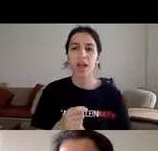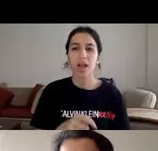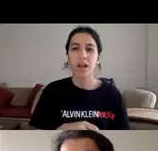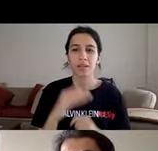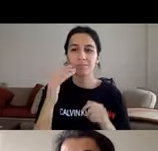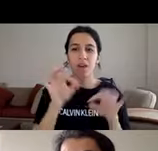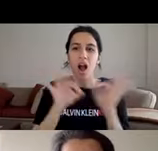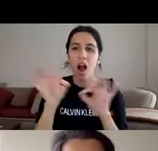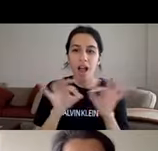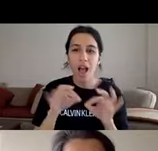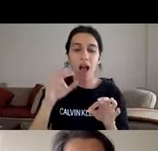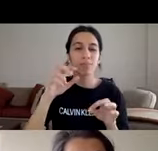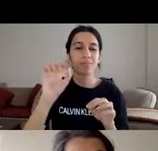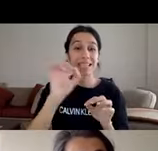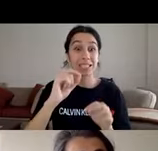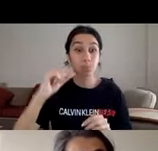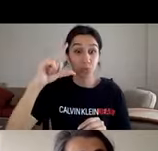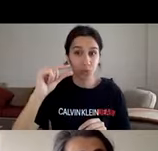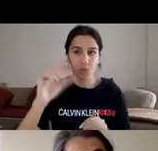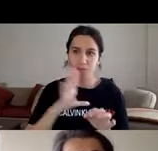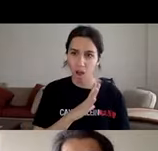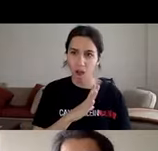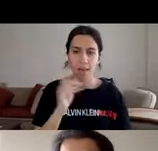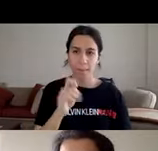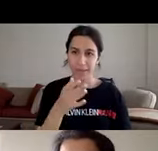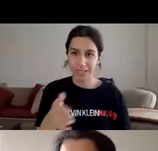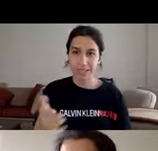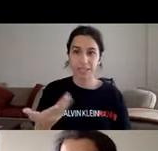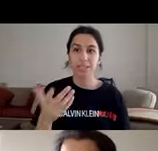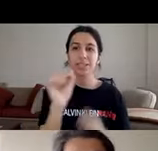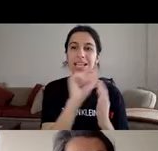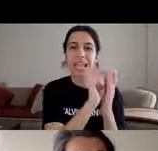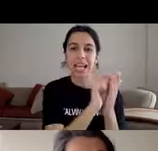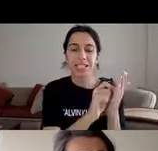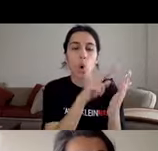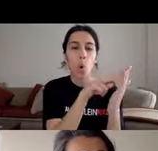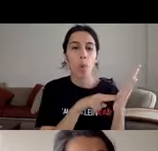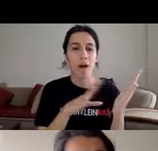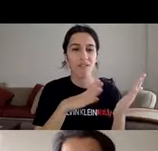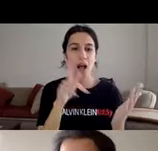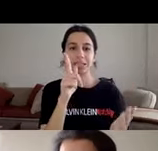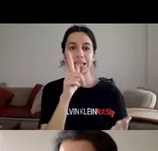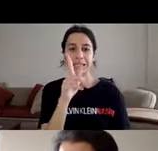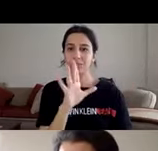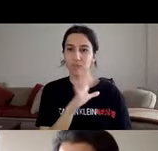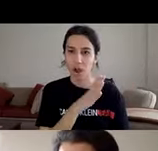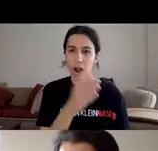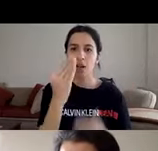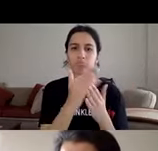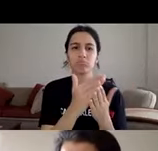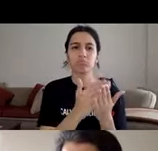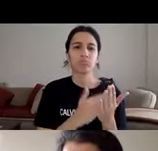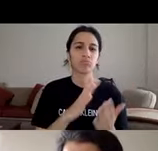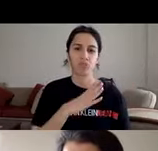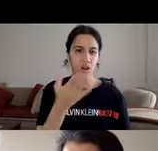ayarları, punto büyüklükleri, bunları yapabiliyorsunuz. Metinleri sesli okutabiliyorsunuz. Böyle özellikler sunmuş